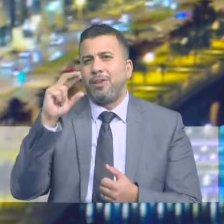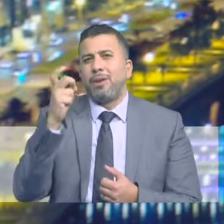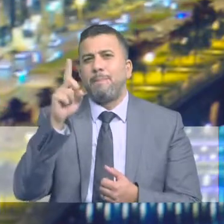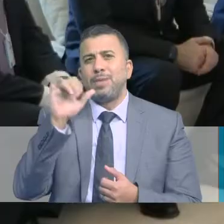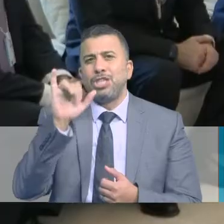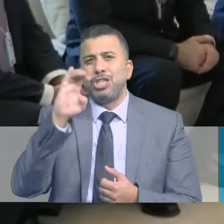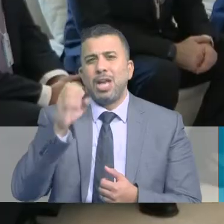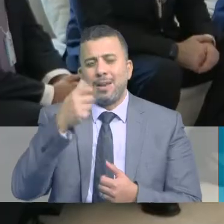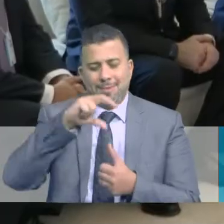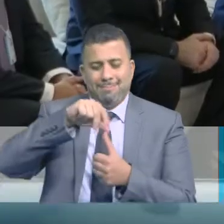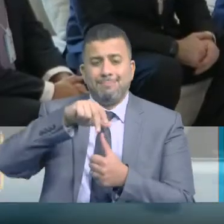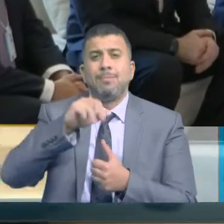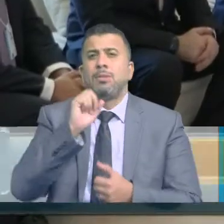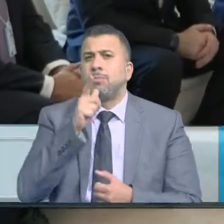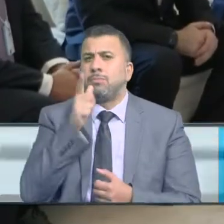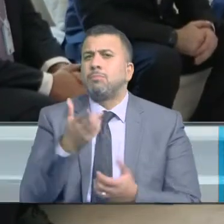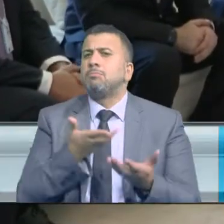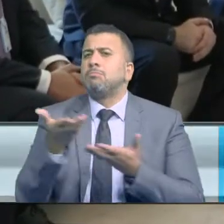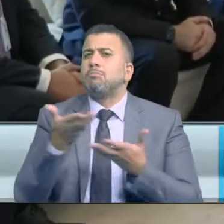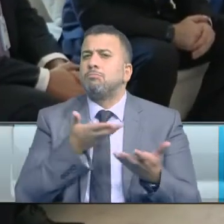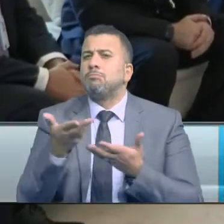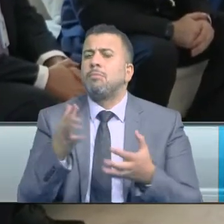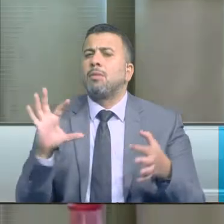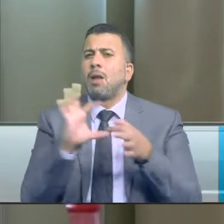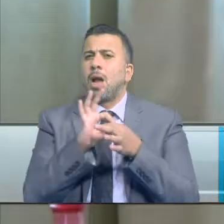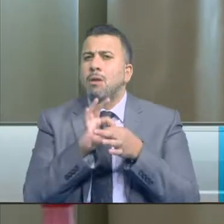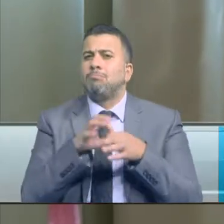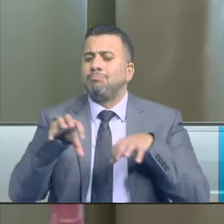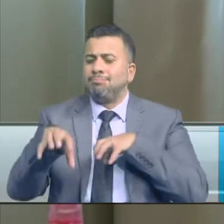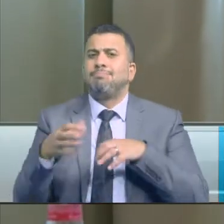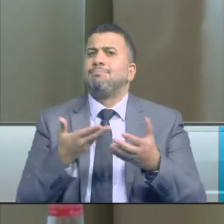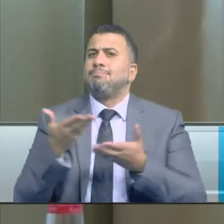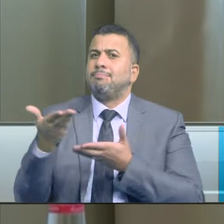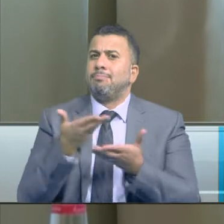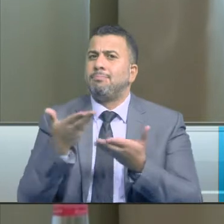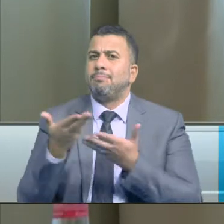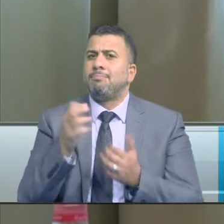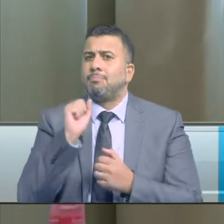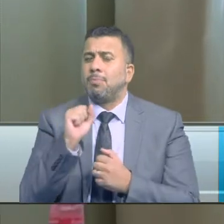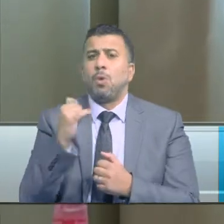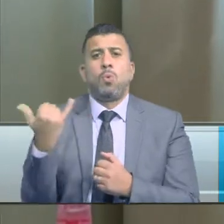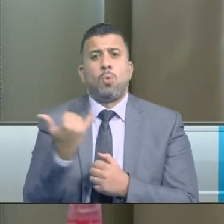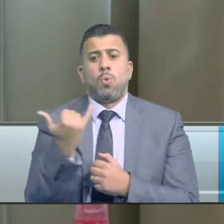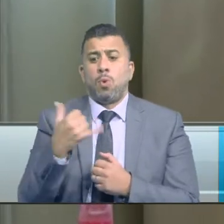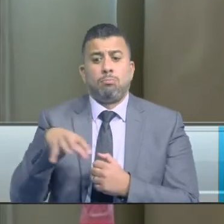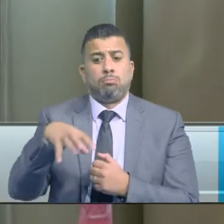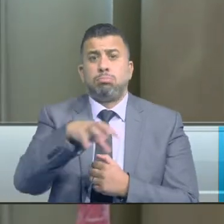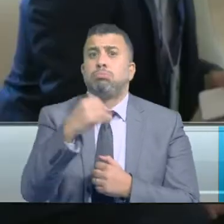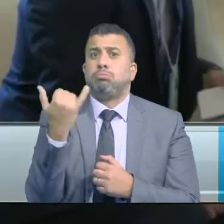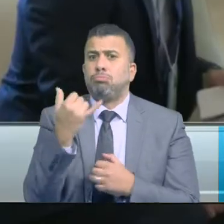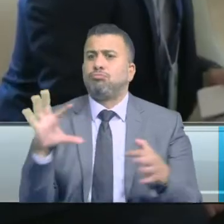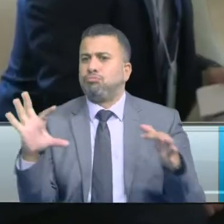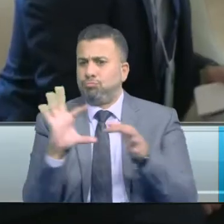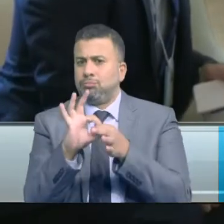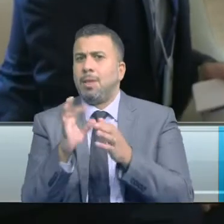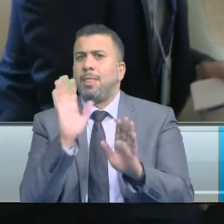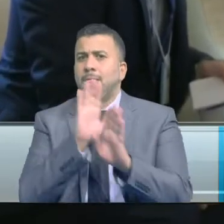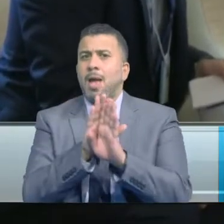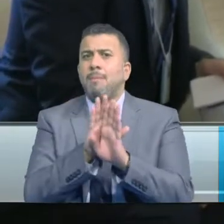سبل الارتقاء بمختلف اوجه التعاون بين البلدين وضمن كافه القطاعات الحيويه التي